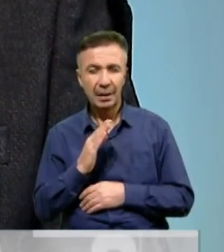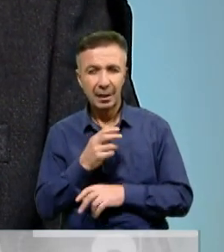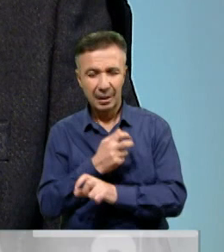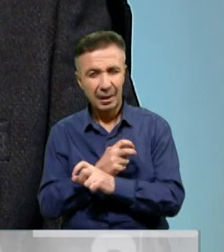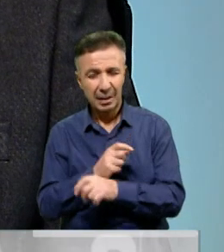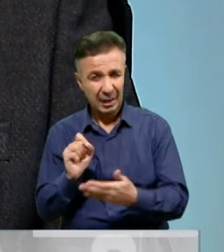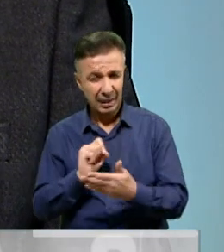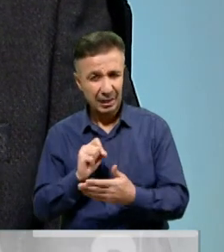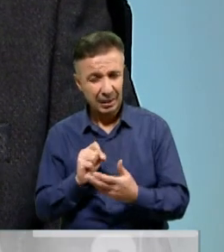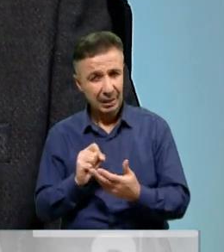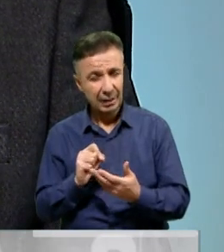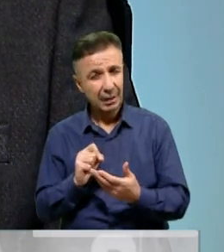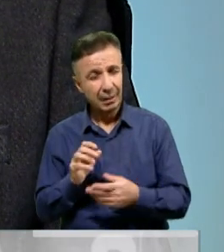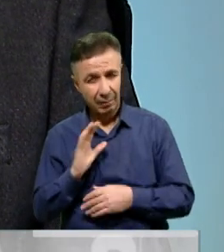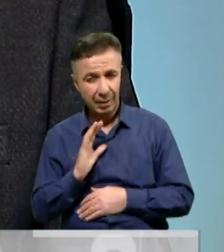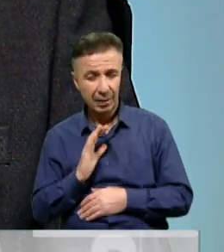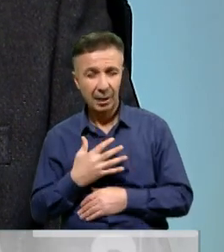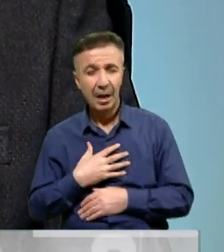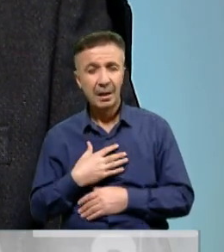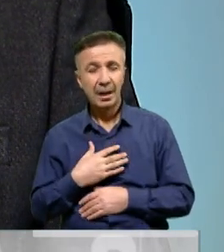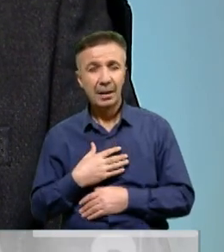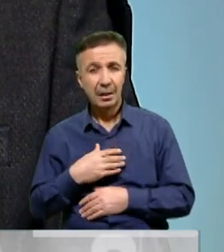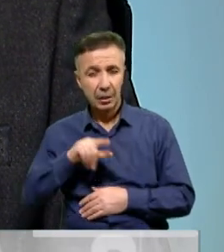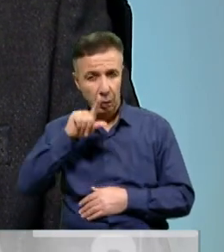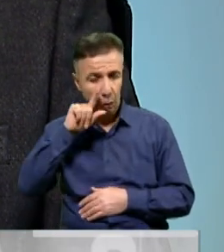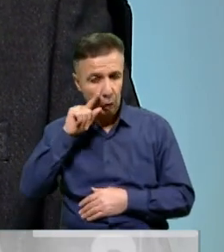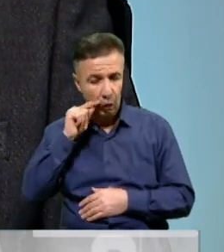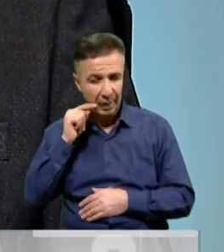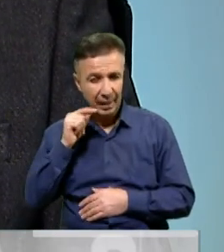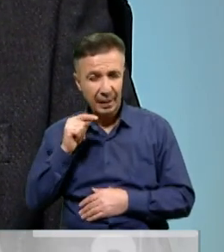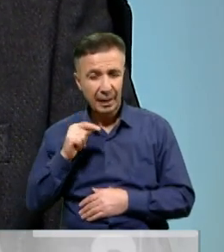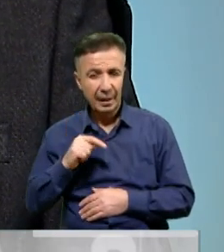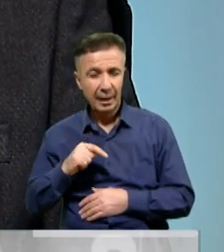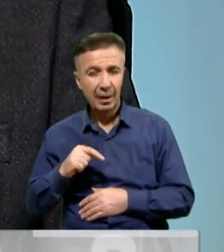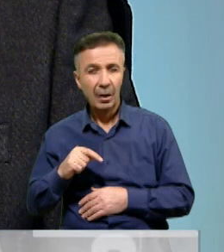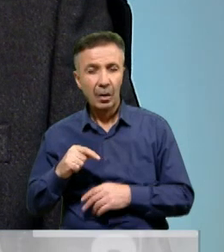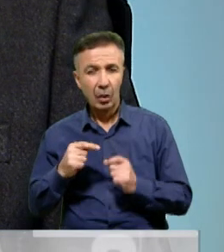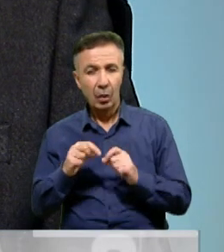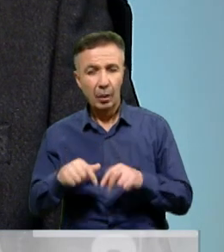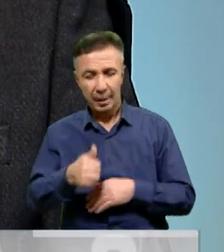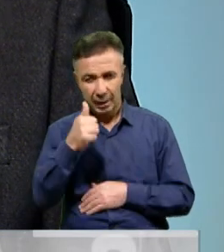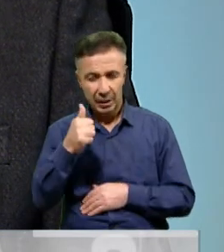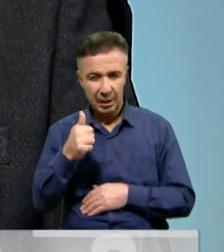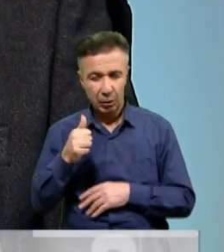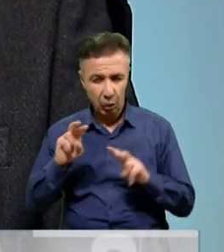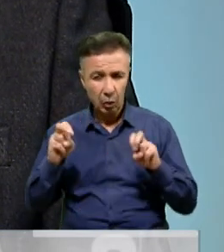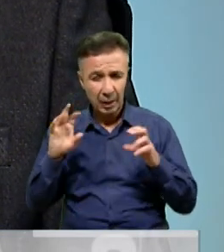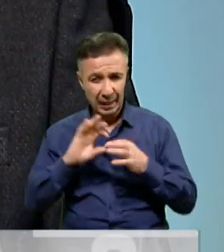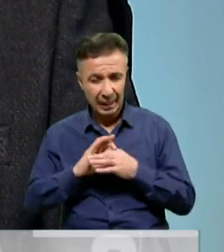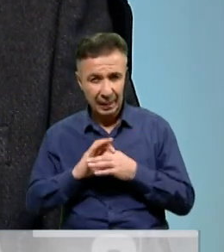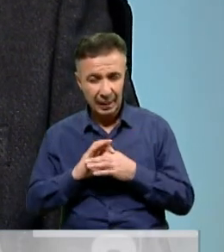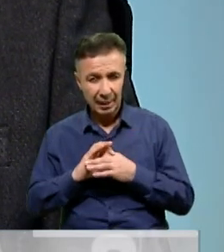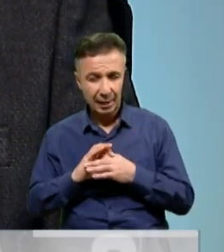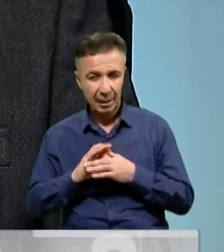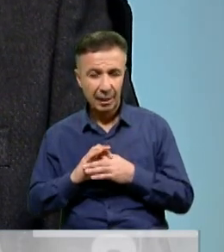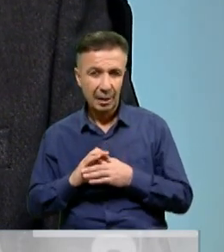bulunuyordu. Hazreti Ömer Efendimiz sallallahu aleyhi ve sellemin konuyla ilgili girişimlerinden sonra